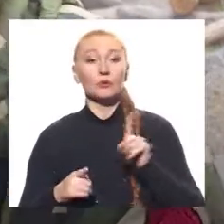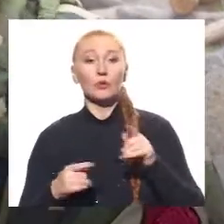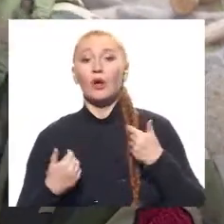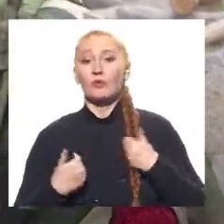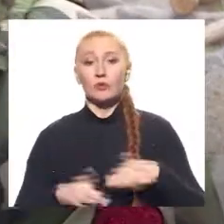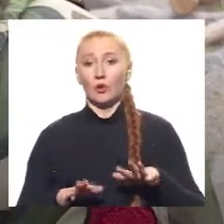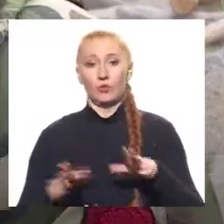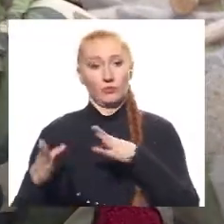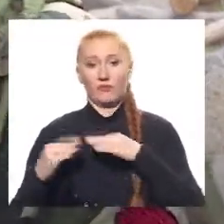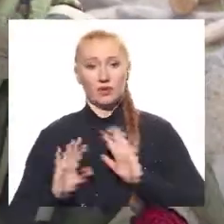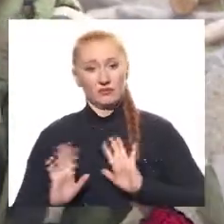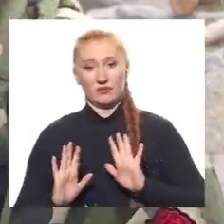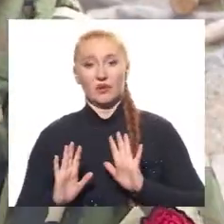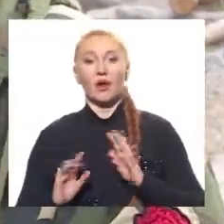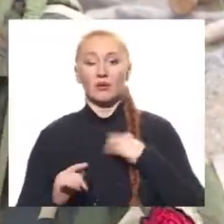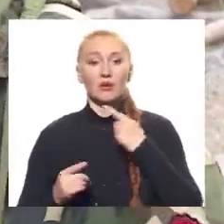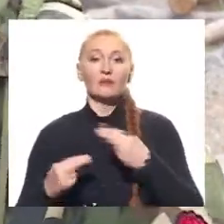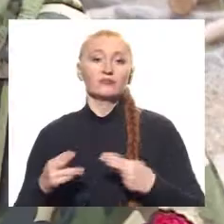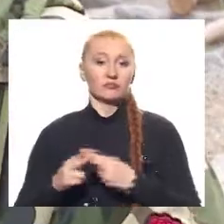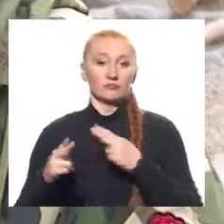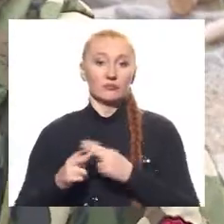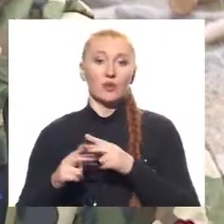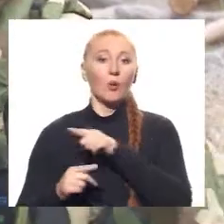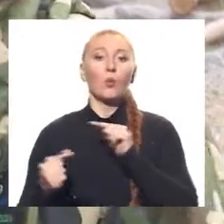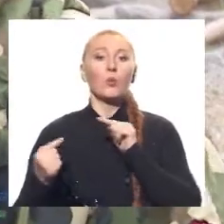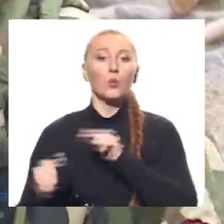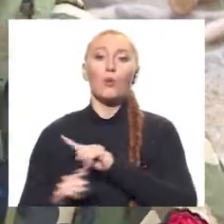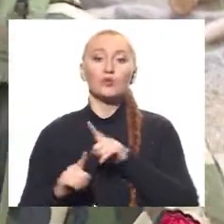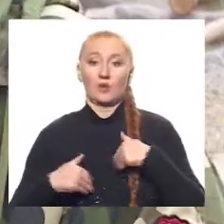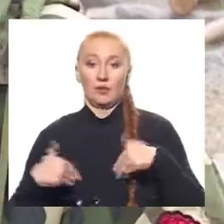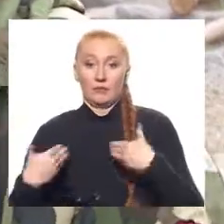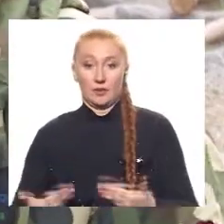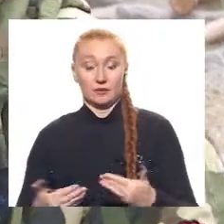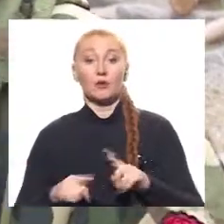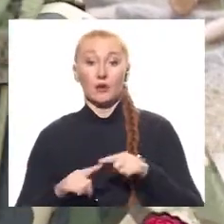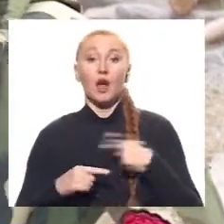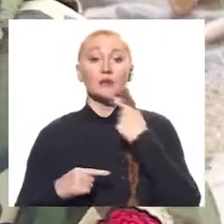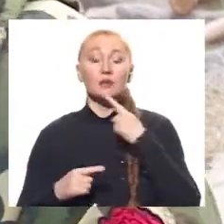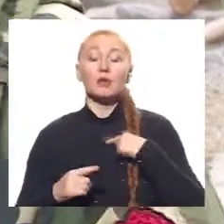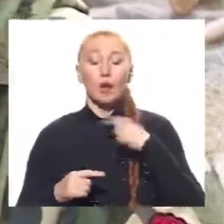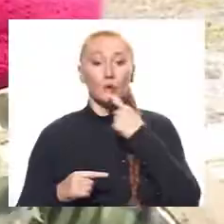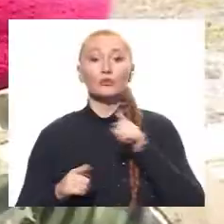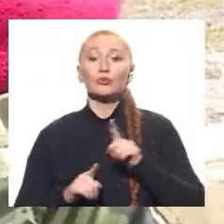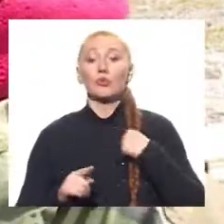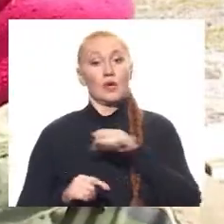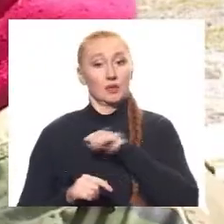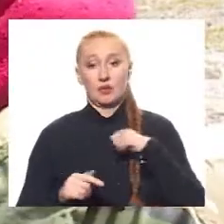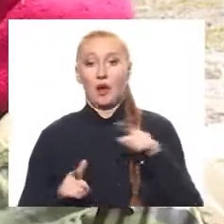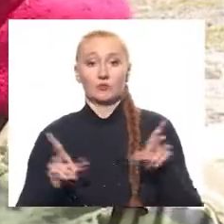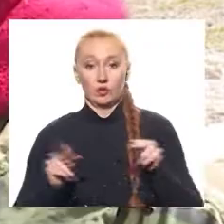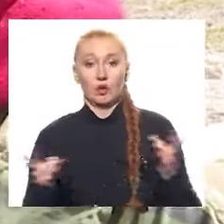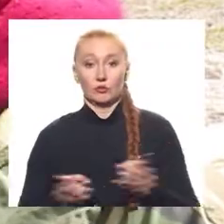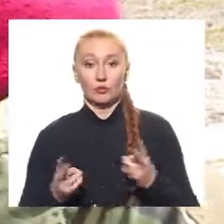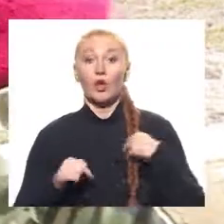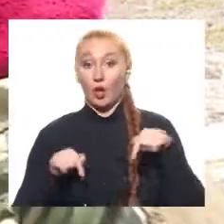хочу робити разом із ним. Я стикнувся з перешкодами, він проти всіх ініціатив. Я сказав, що я буду робити те, що вважаю за потрібне. Я